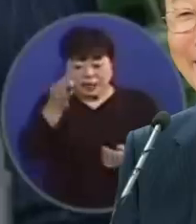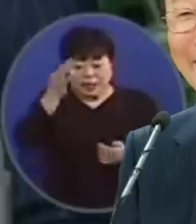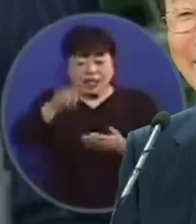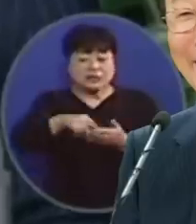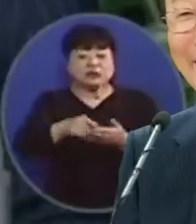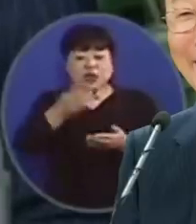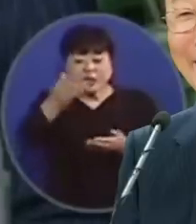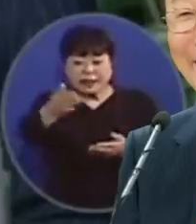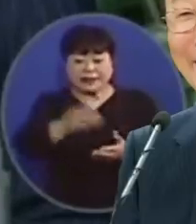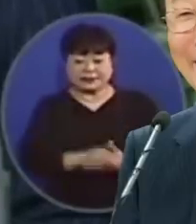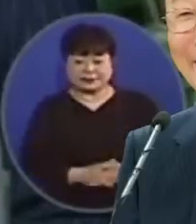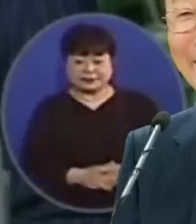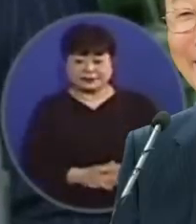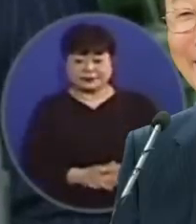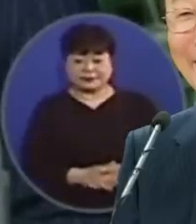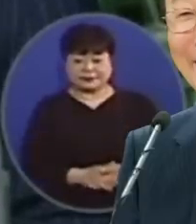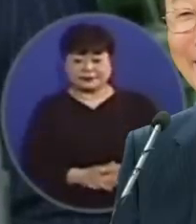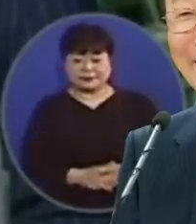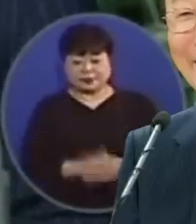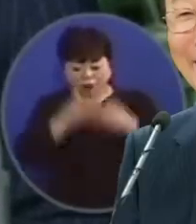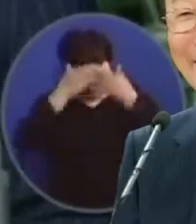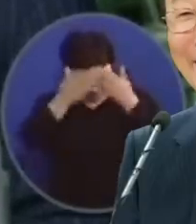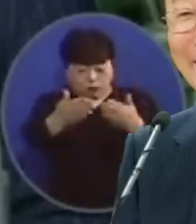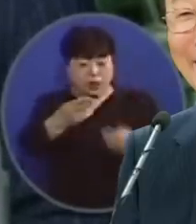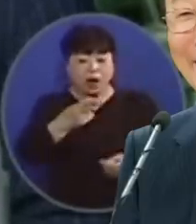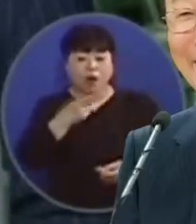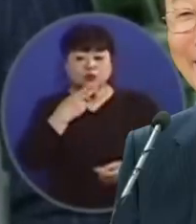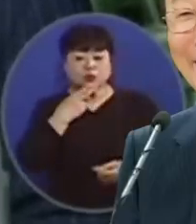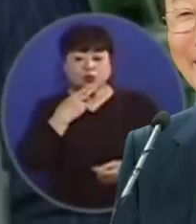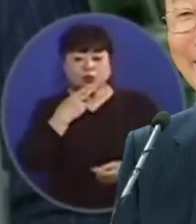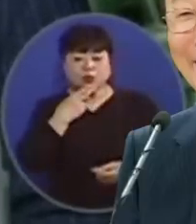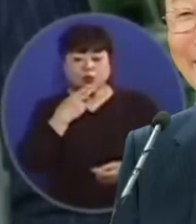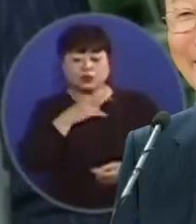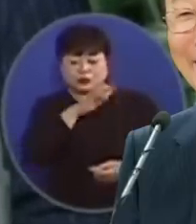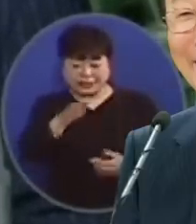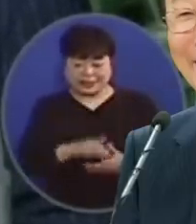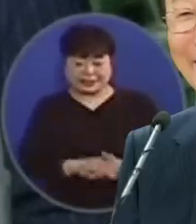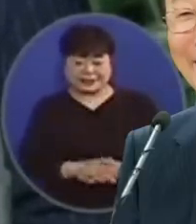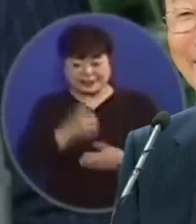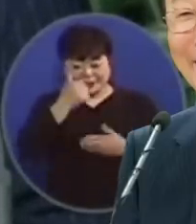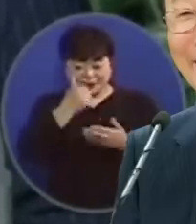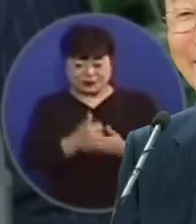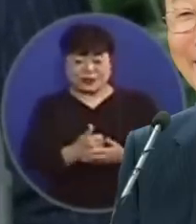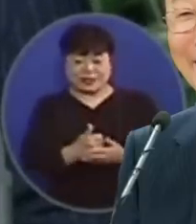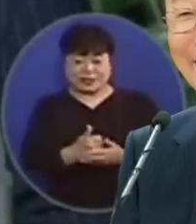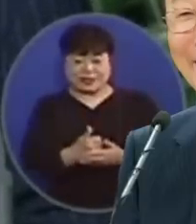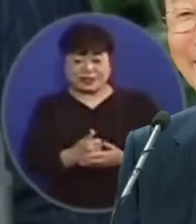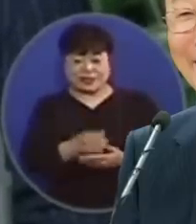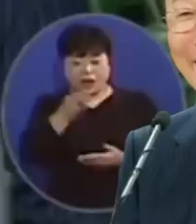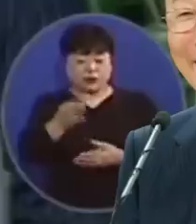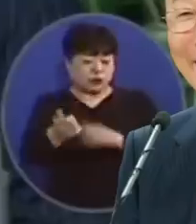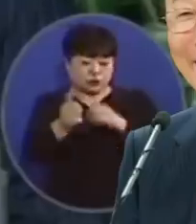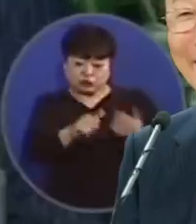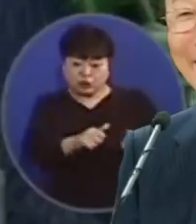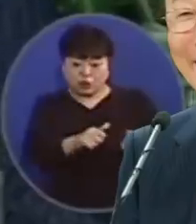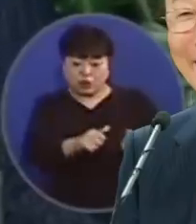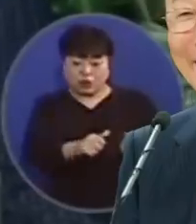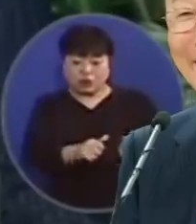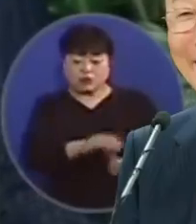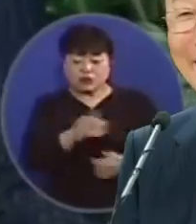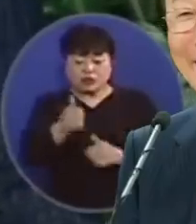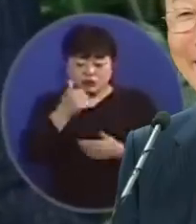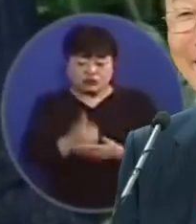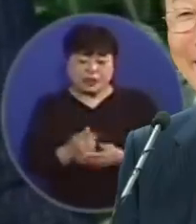지불해야 돼요. 공짜는 없습니다. 우리가 죄값으로 다 죽지 않아요. 우리 죄를